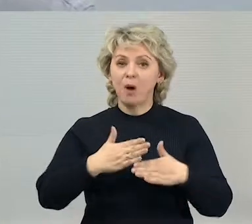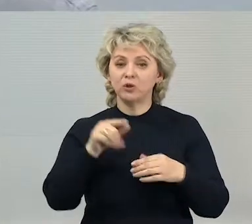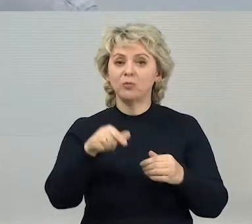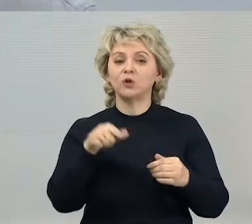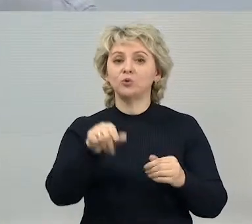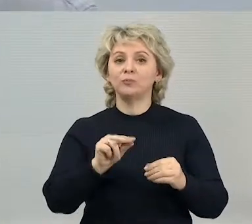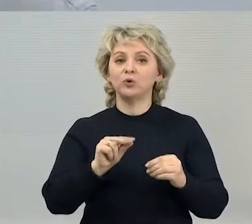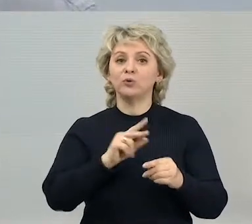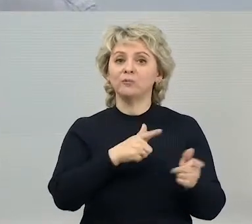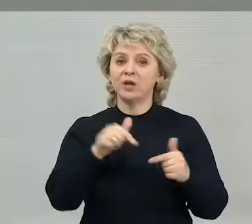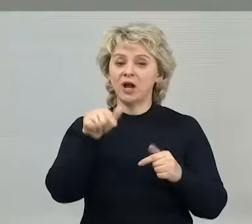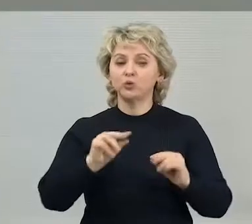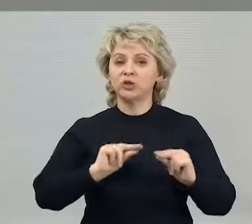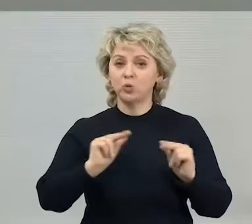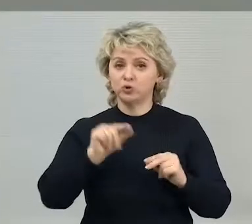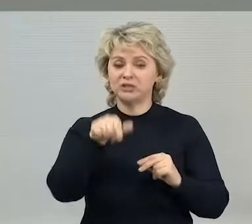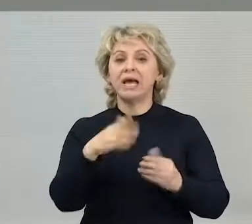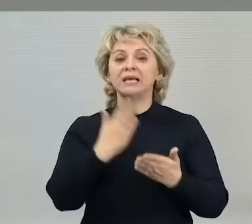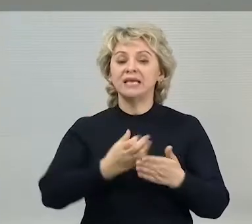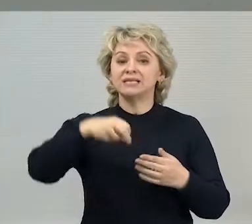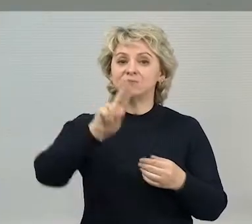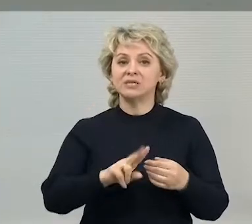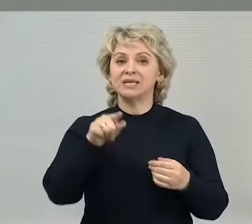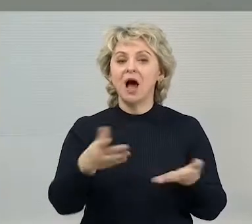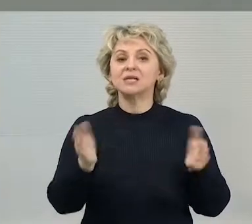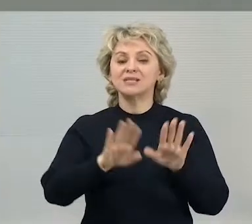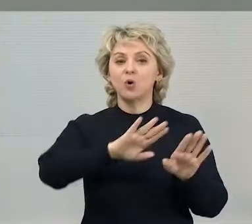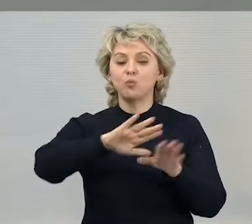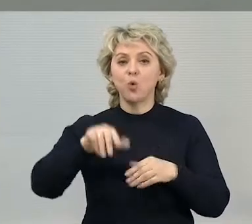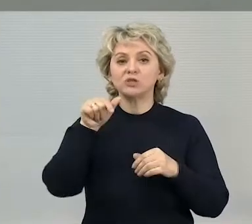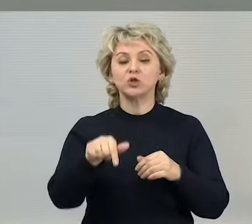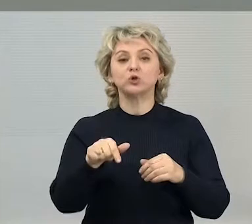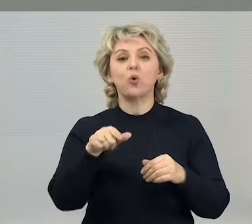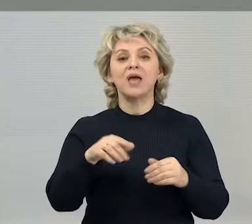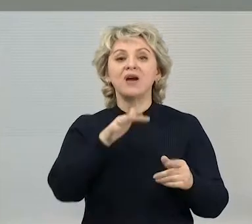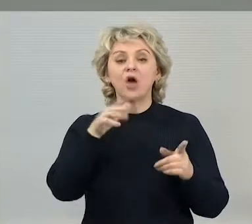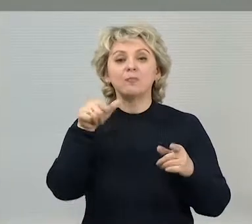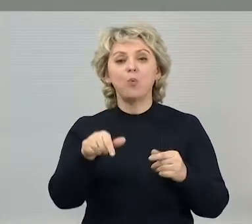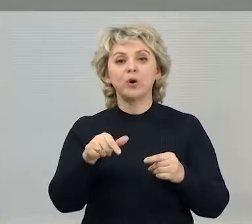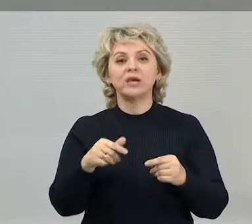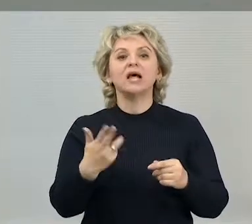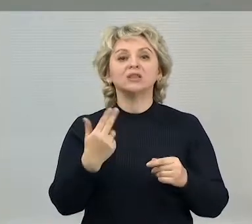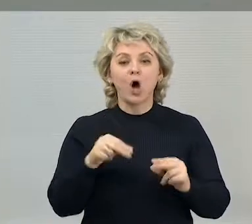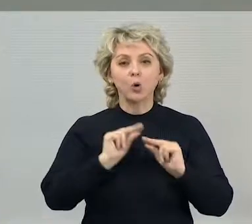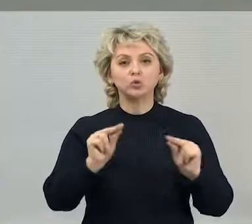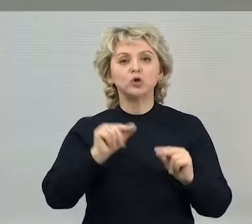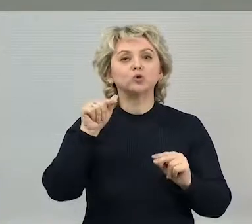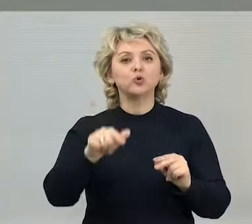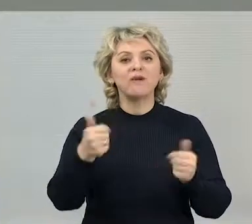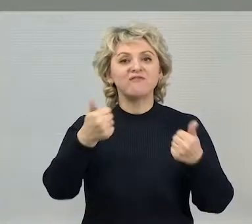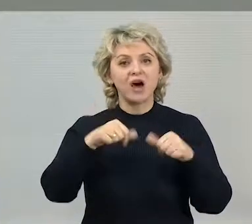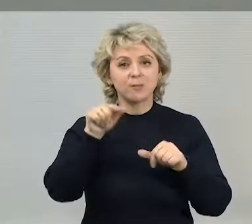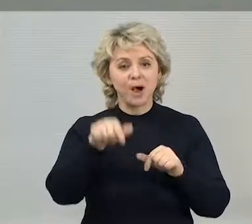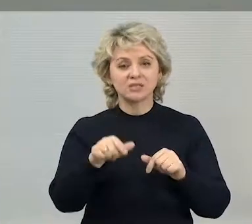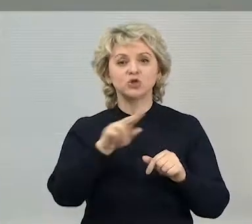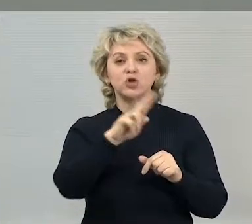подготовить, я не уверен. Но есть специалисты, скажите, вот еще остались после вот той эпохи? Да, скажем, да, это эпохи. Учителя той формации.